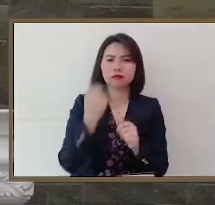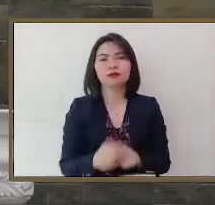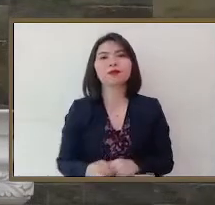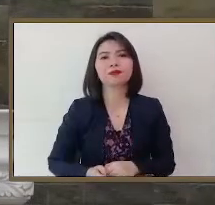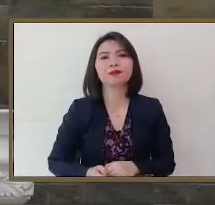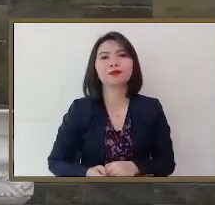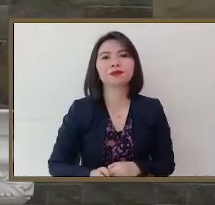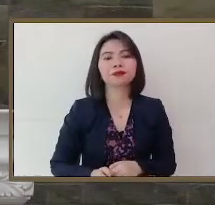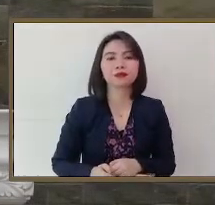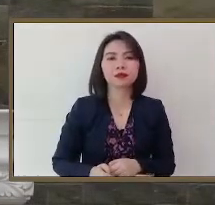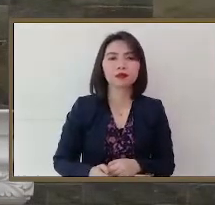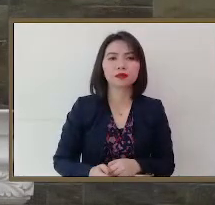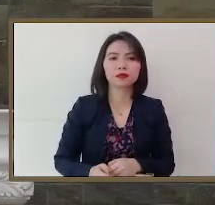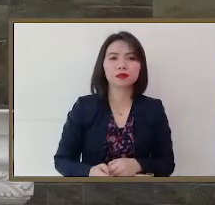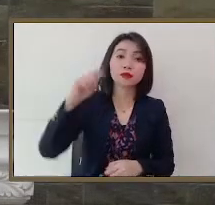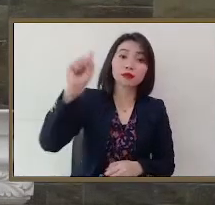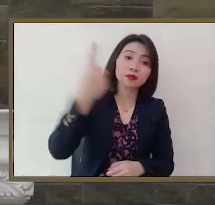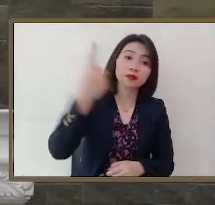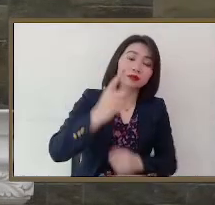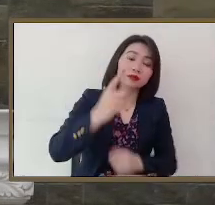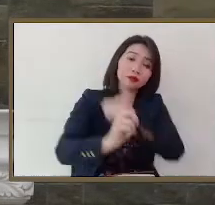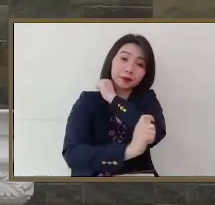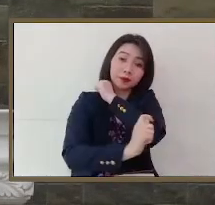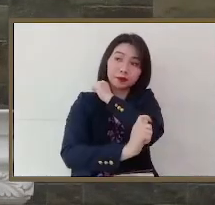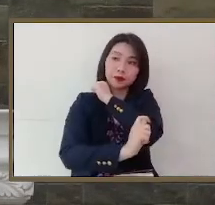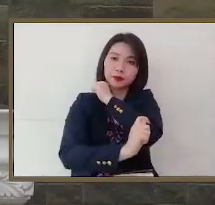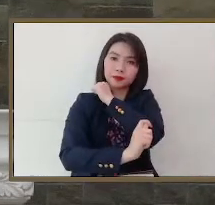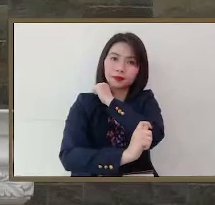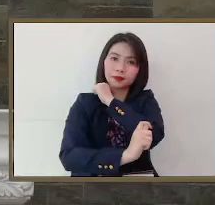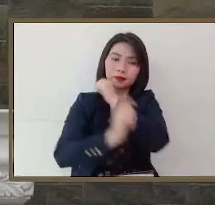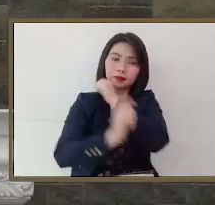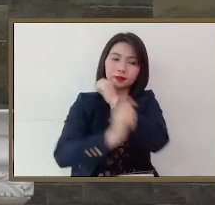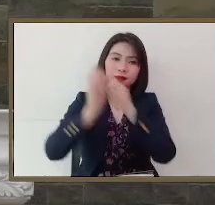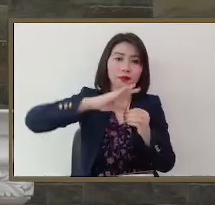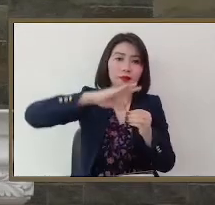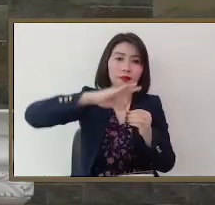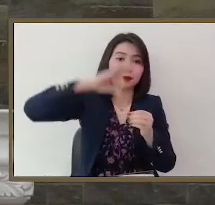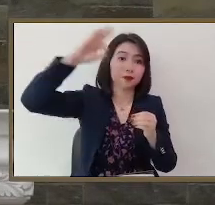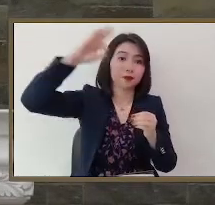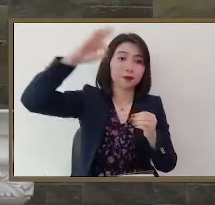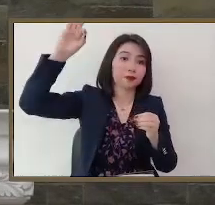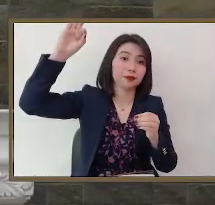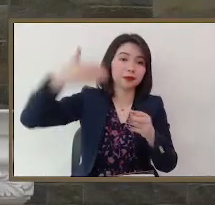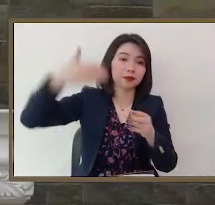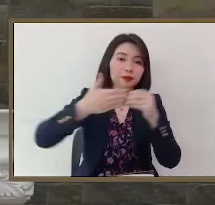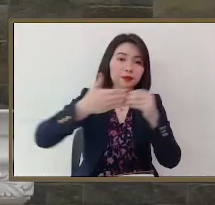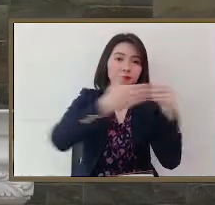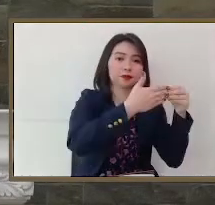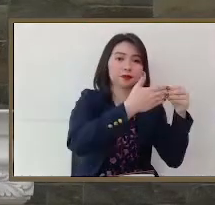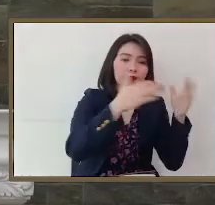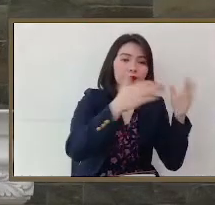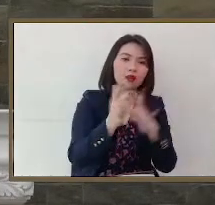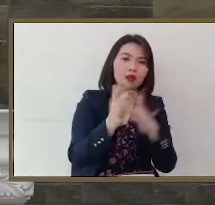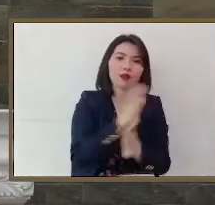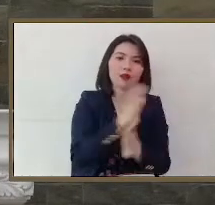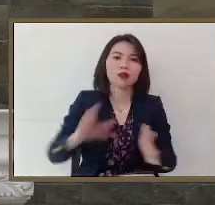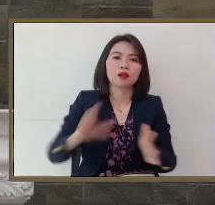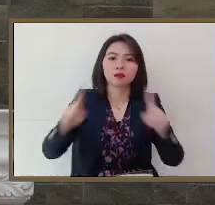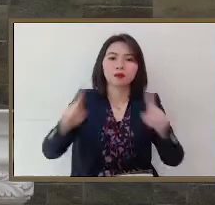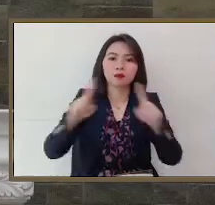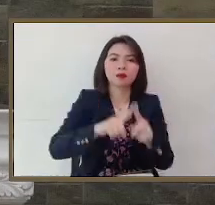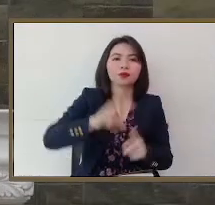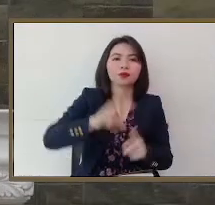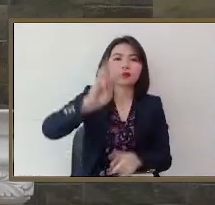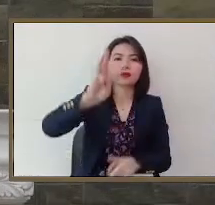imagine, the first temptation, the Spirit led the Lord Jesus Christ into the wilderness to be